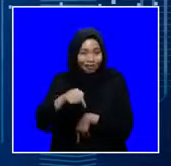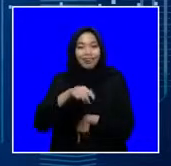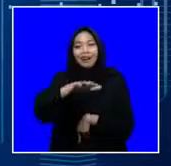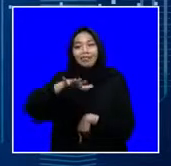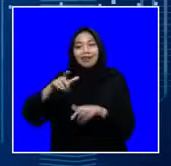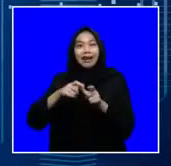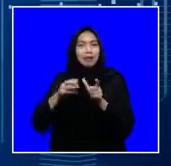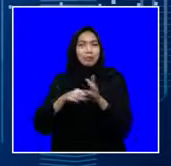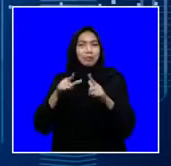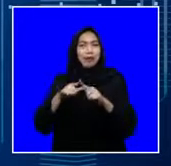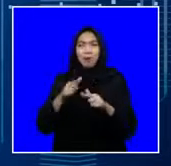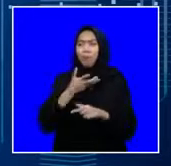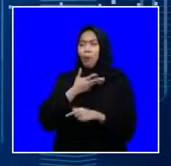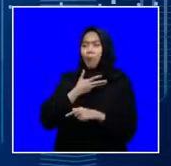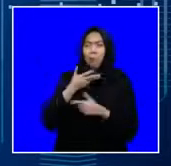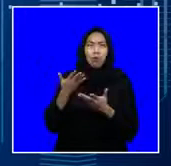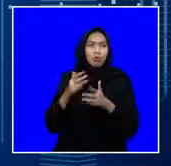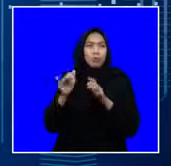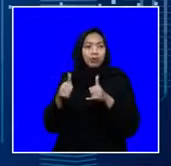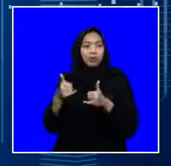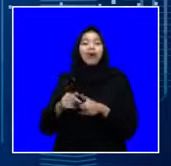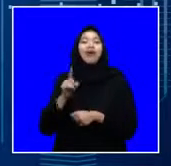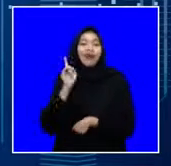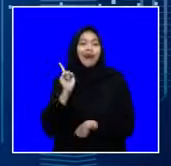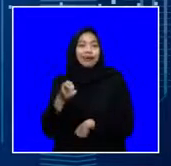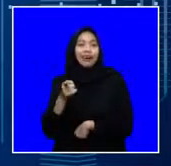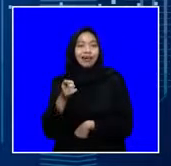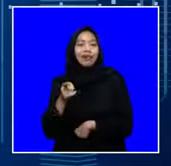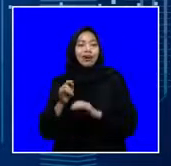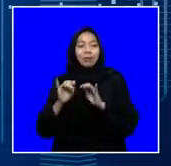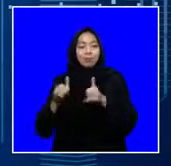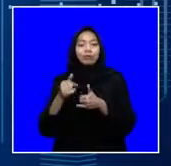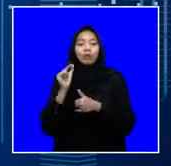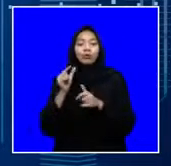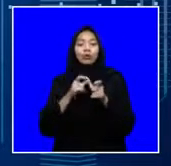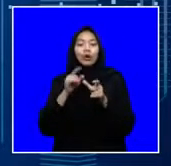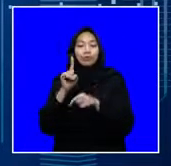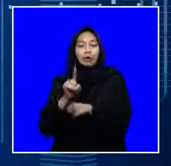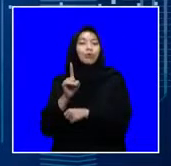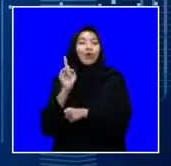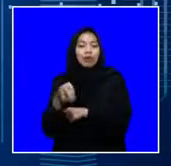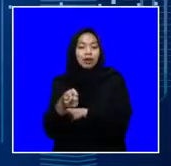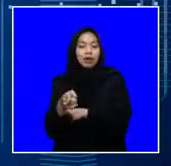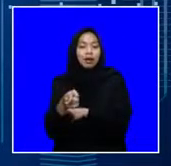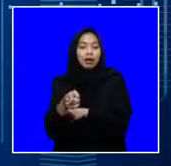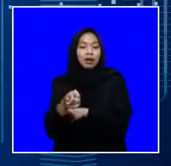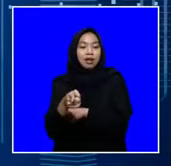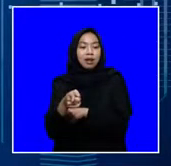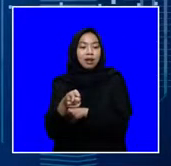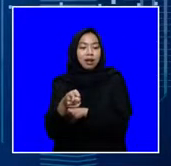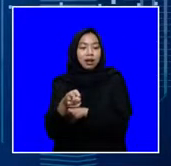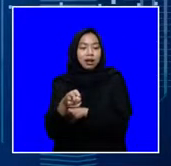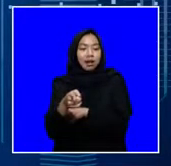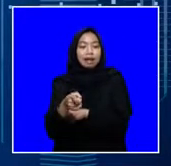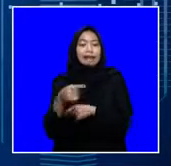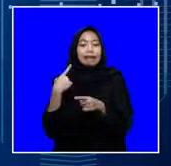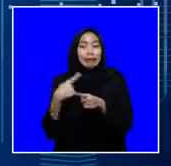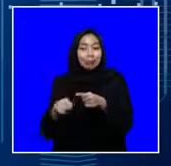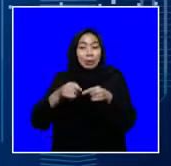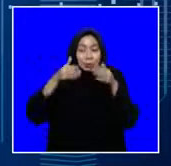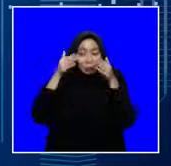SMA yang berprestasi, kita sekarang punya ya beasiswa untuk S1, ya, untuk yang berprestasi tapi